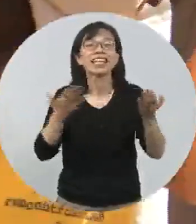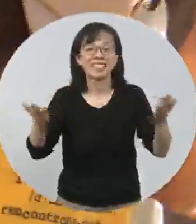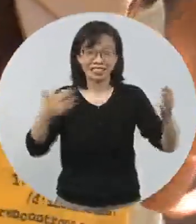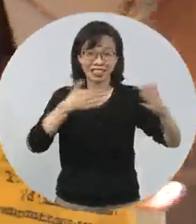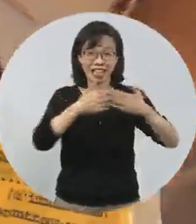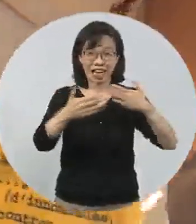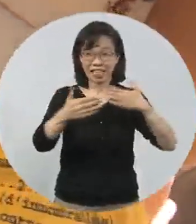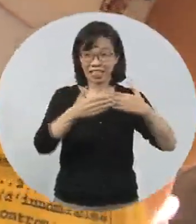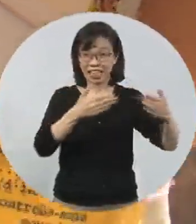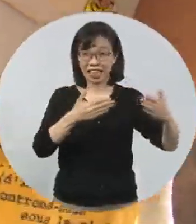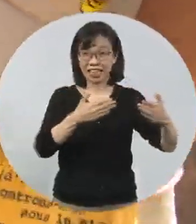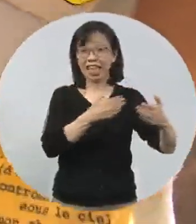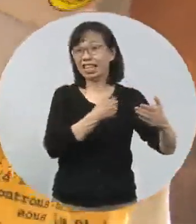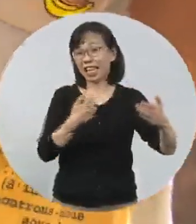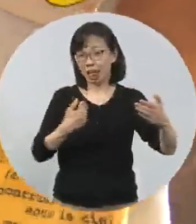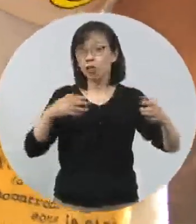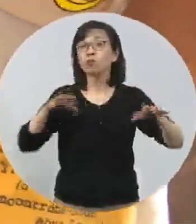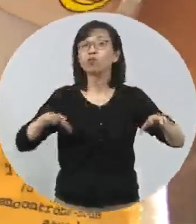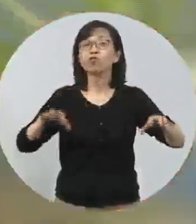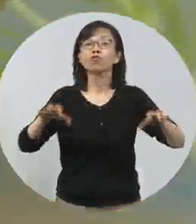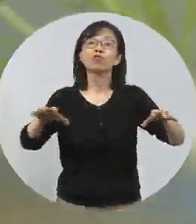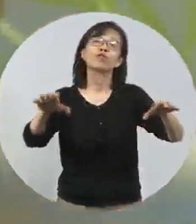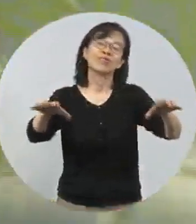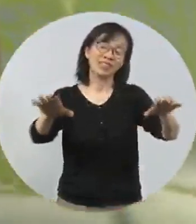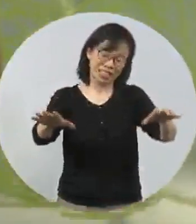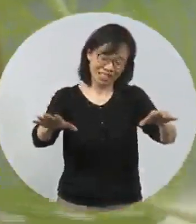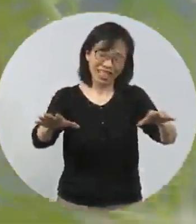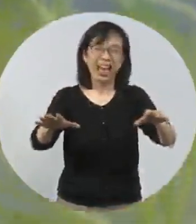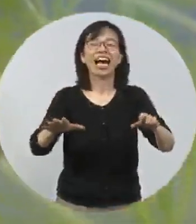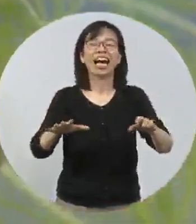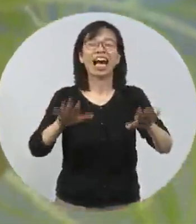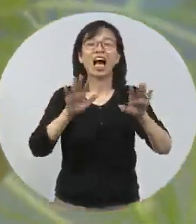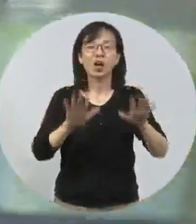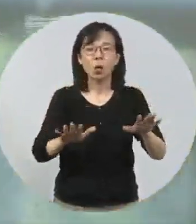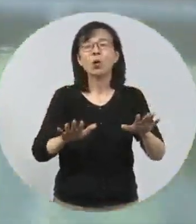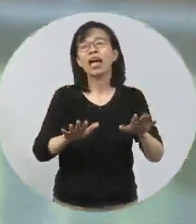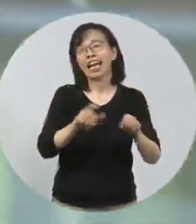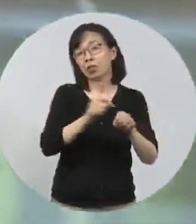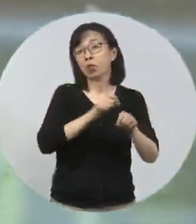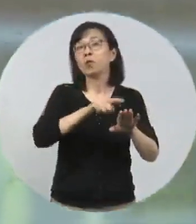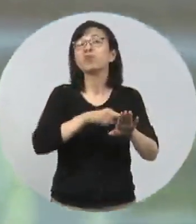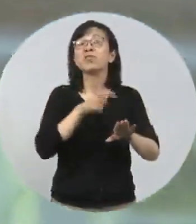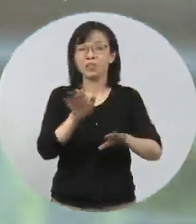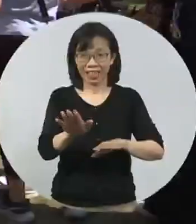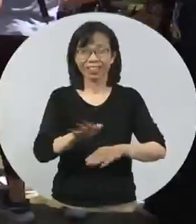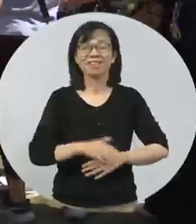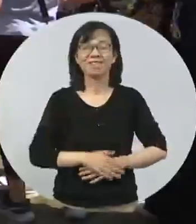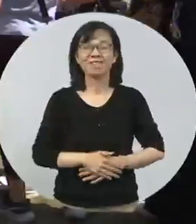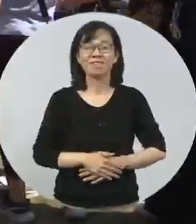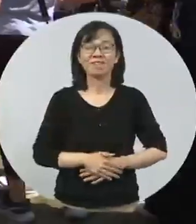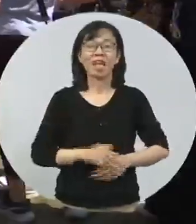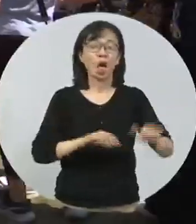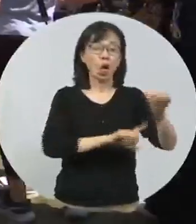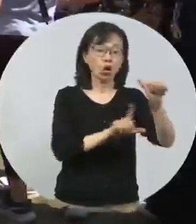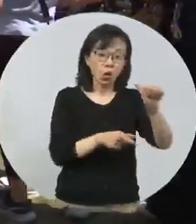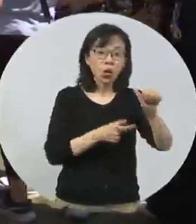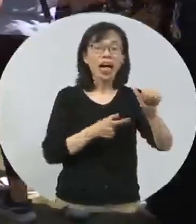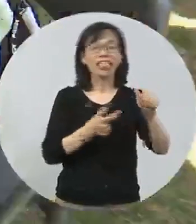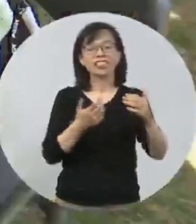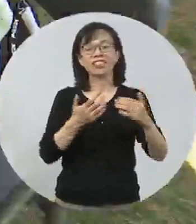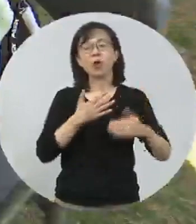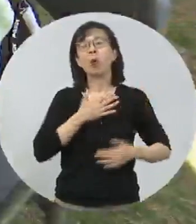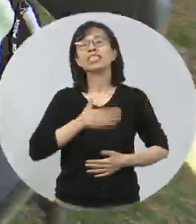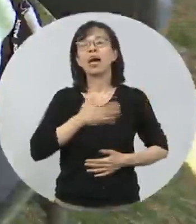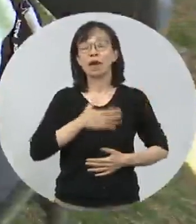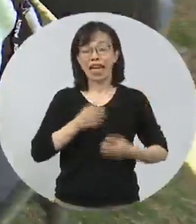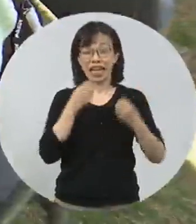験をするような、ブースというものを、散りばめているというのが今回の特徴になります。 5月の爽やかな新緑